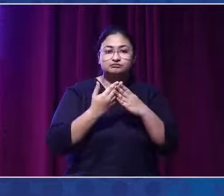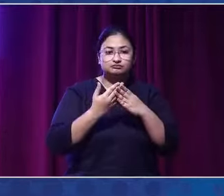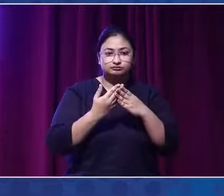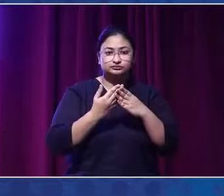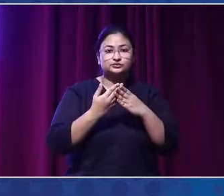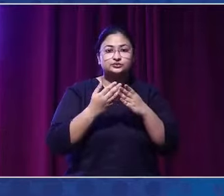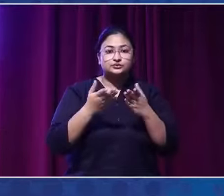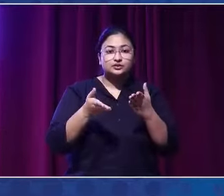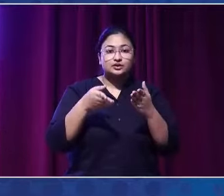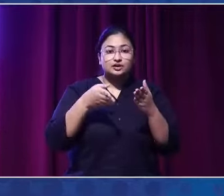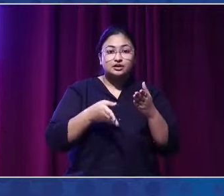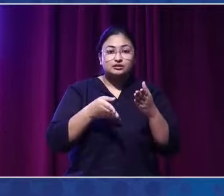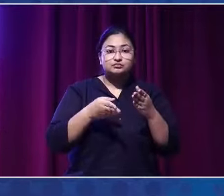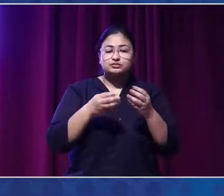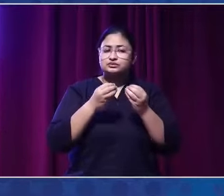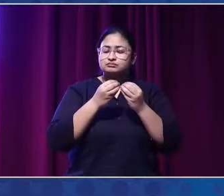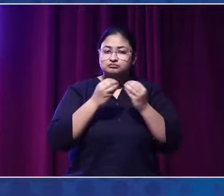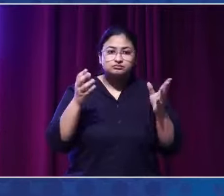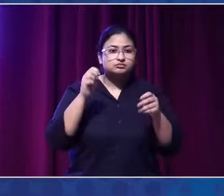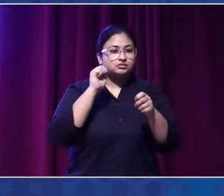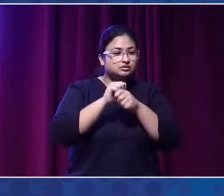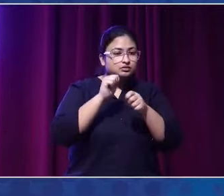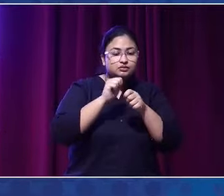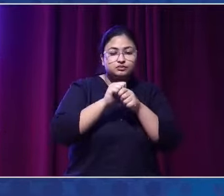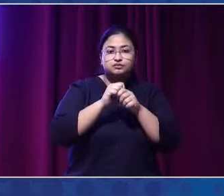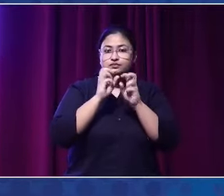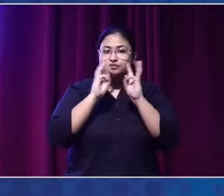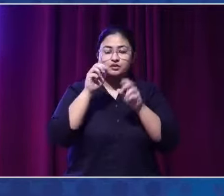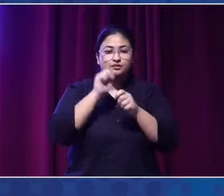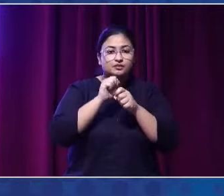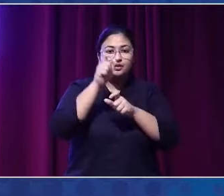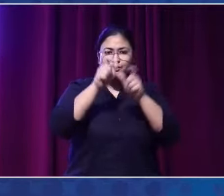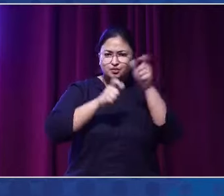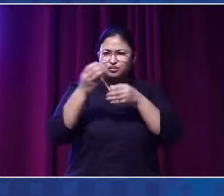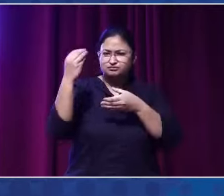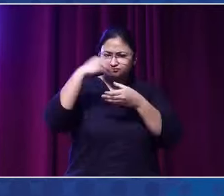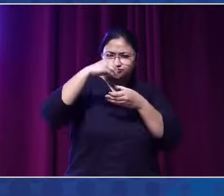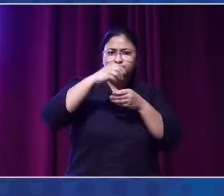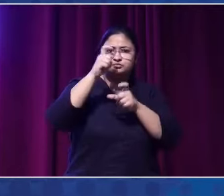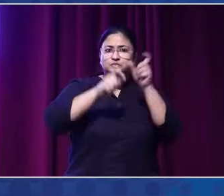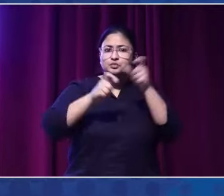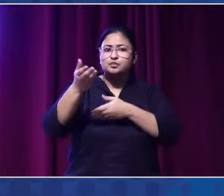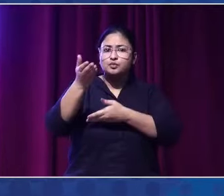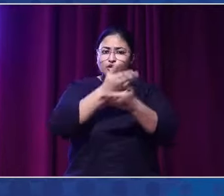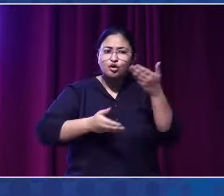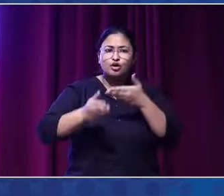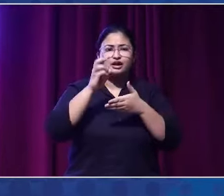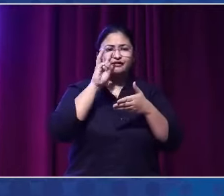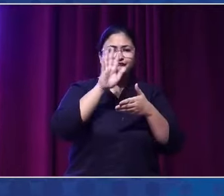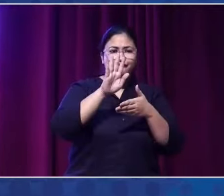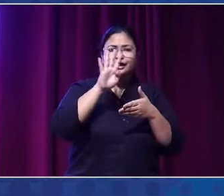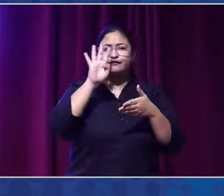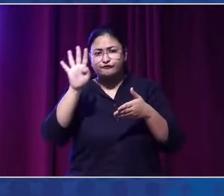ऑफ द मेडिकुलस वर्क ऑफ द पर्सनल, ऑल दोज हु आर इन्वॉल्व्ड इन द इलेक्शन। एज अगेंस्ट 540 देयर वर